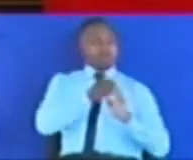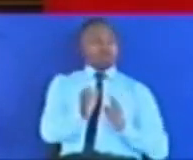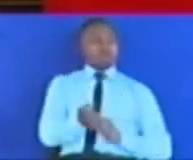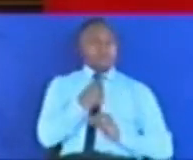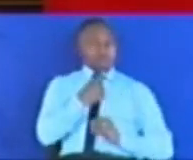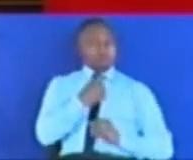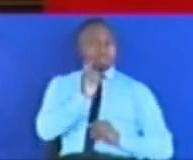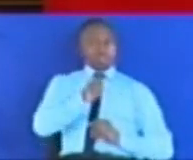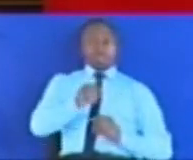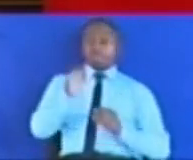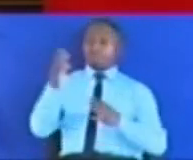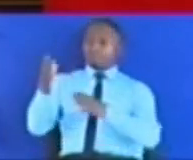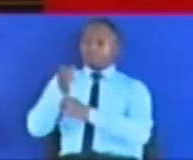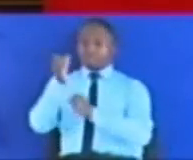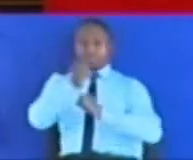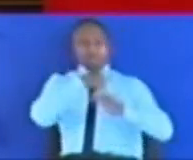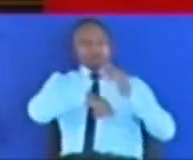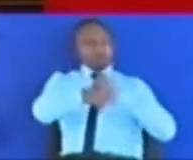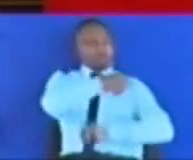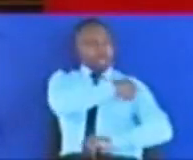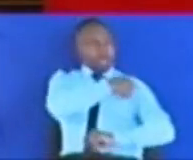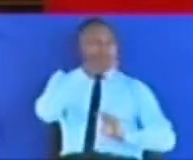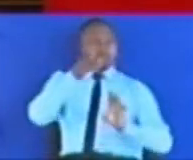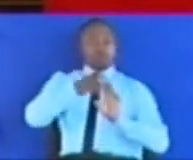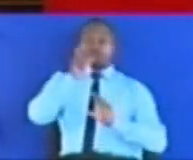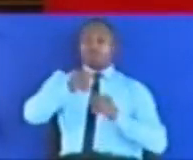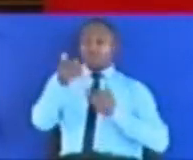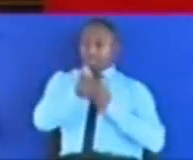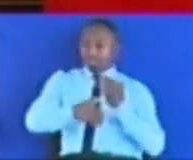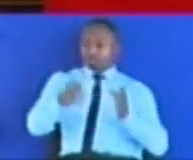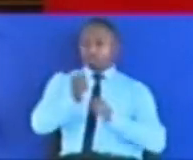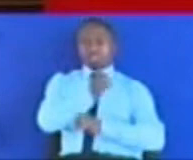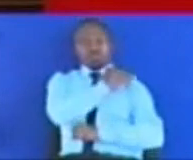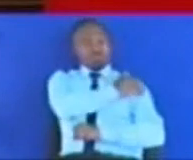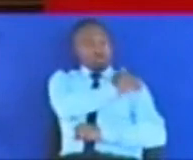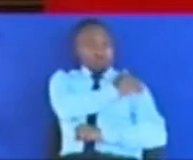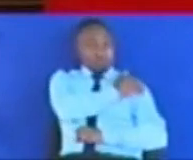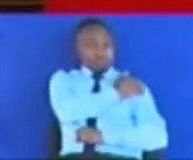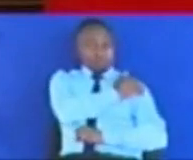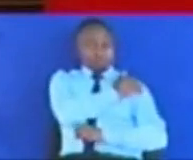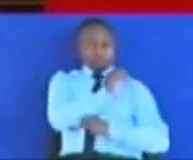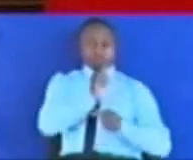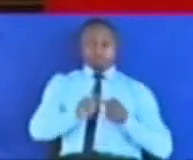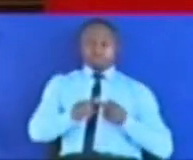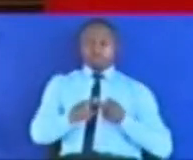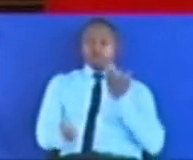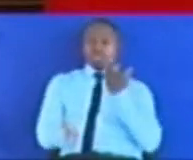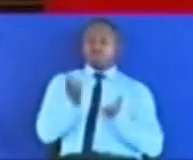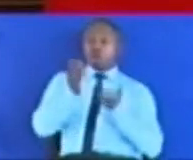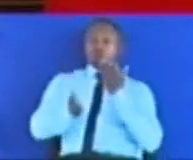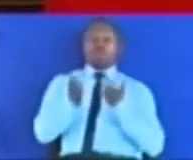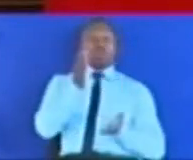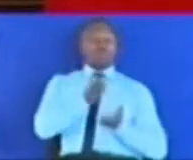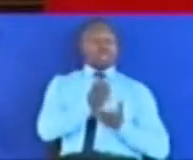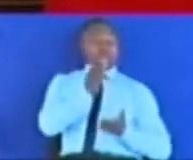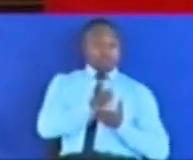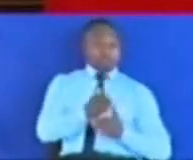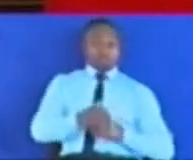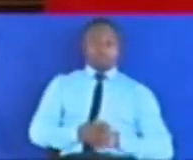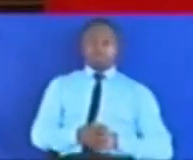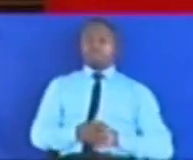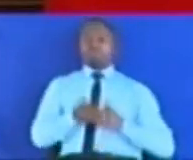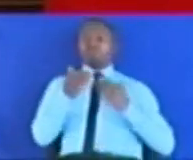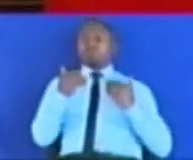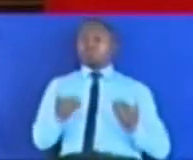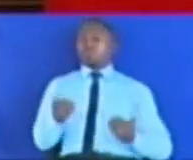yawe available kwenye hospitali zetu ili wananchi wetu wapate huduma hizi kwa kiwango kinachotakiwa. Na